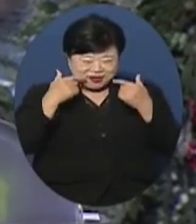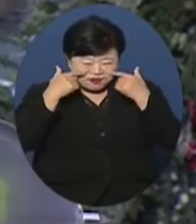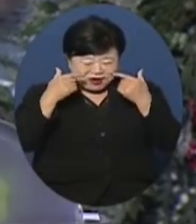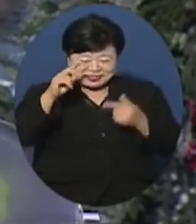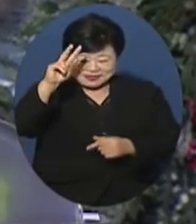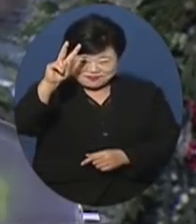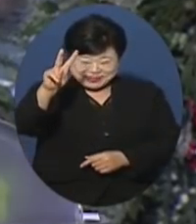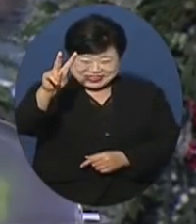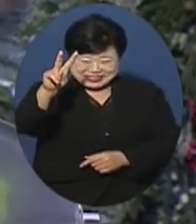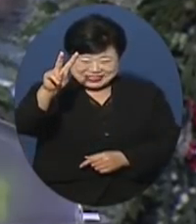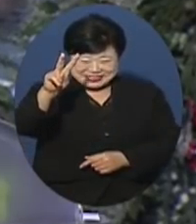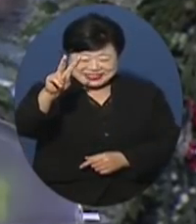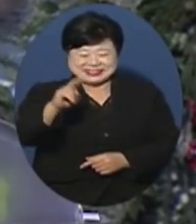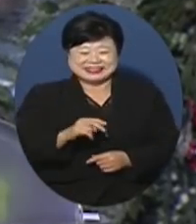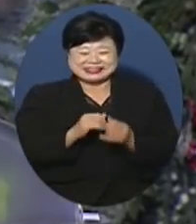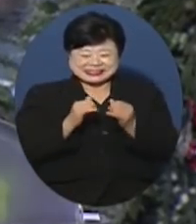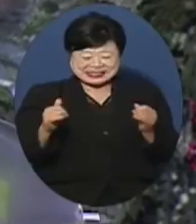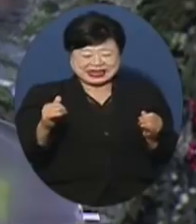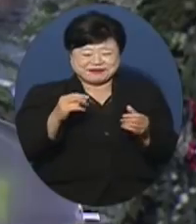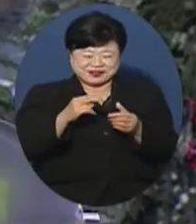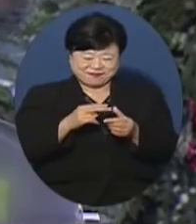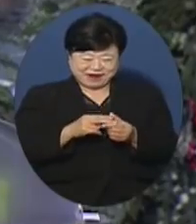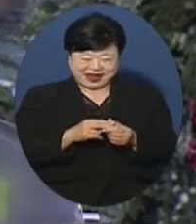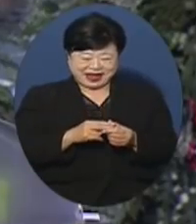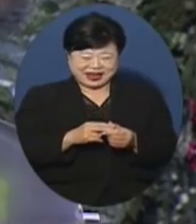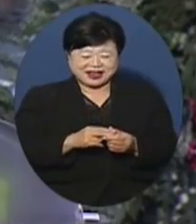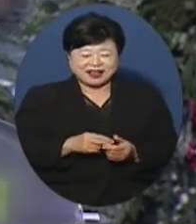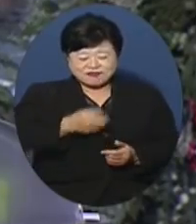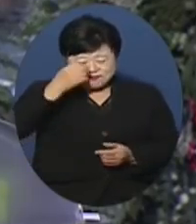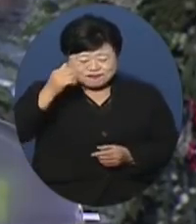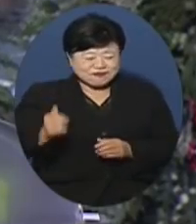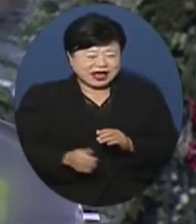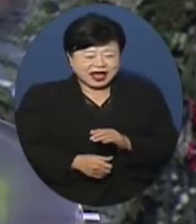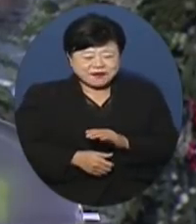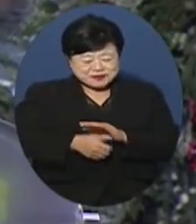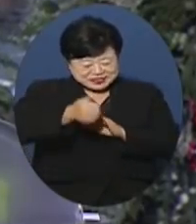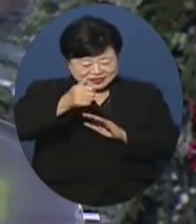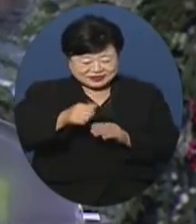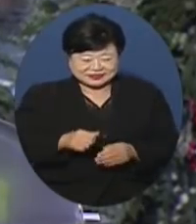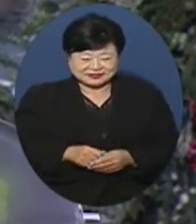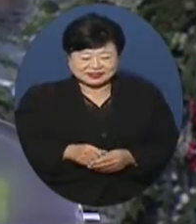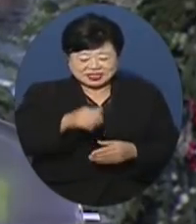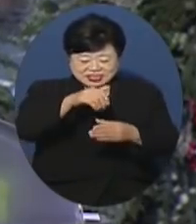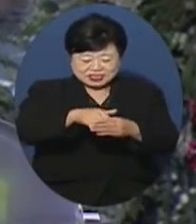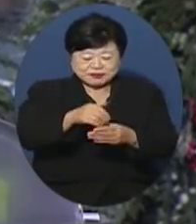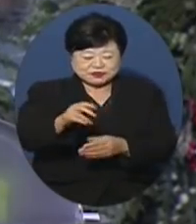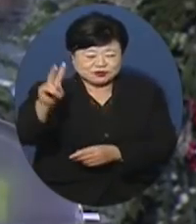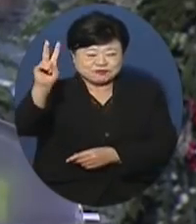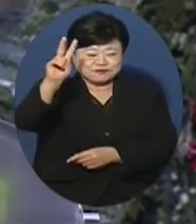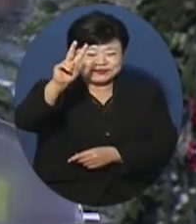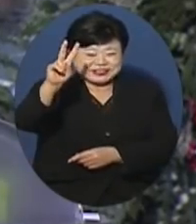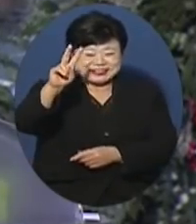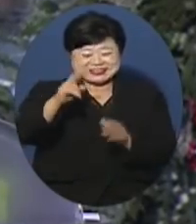V자 사인으로 국민들과 꿈과 비전을 심어주었던 것입니다.